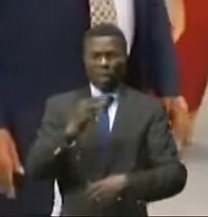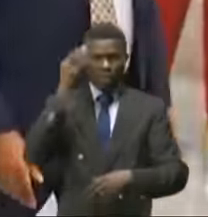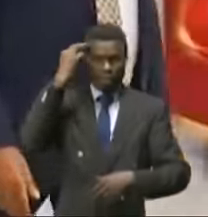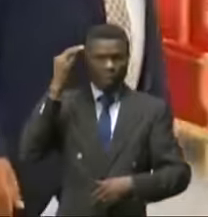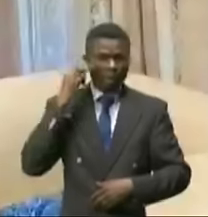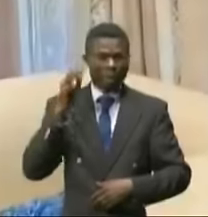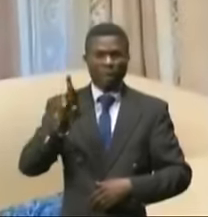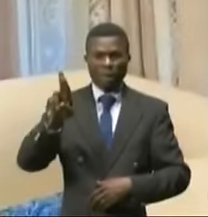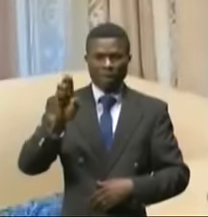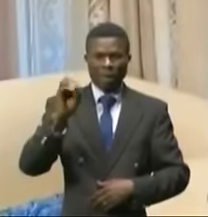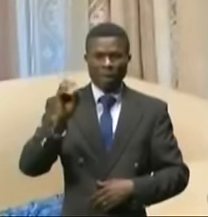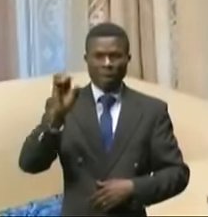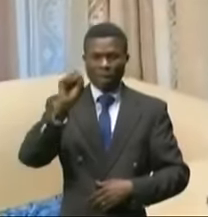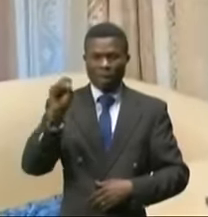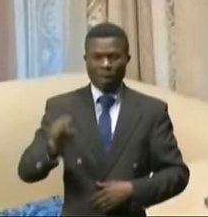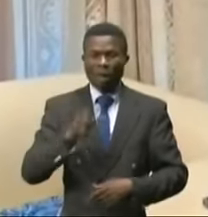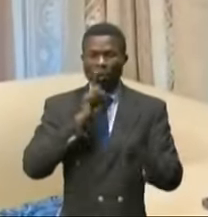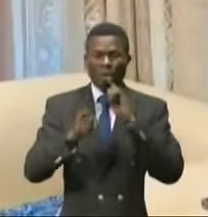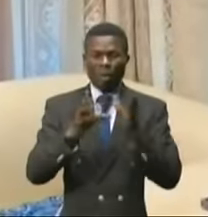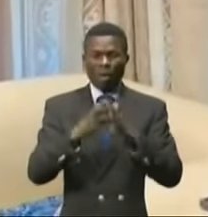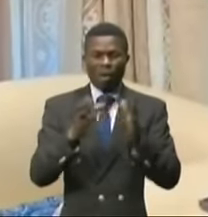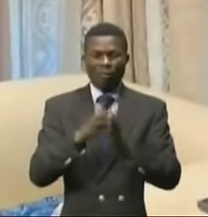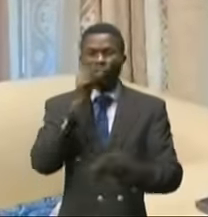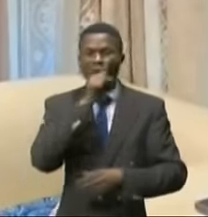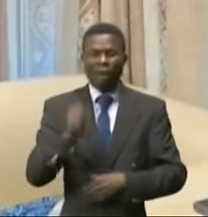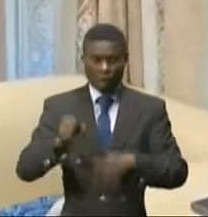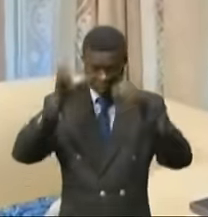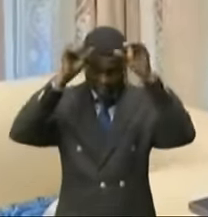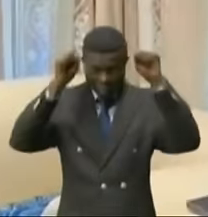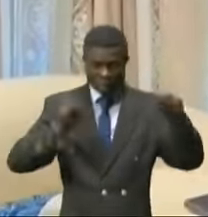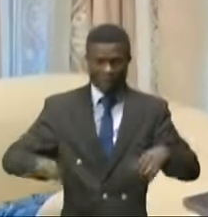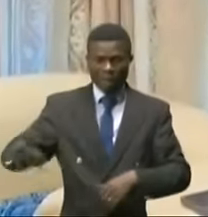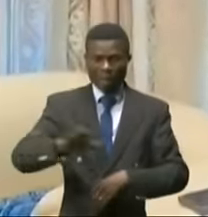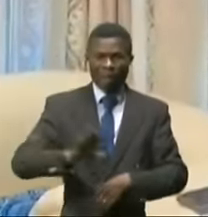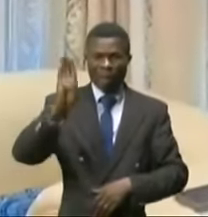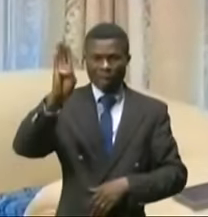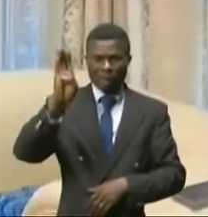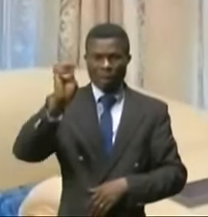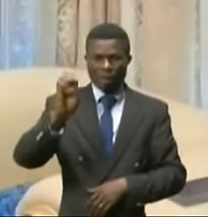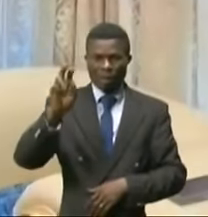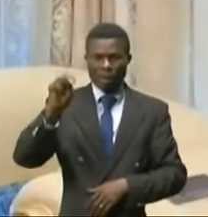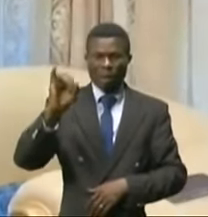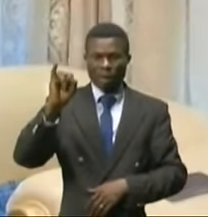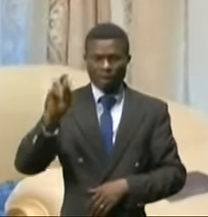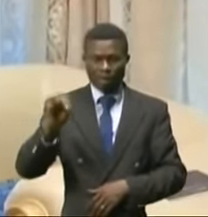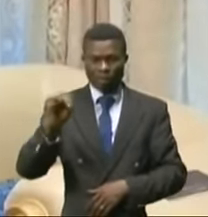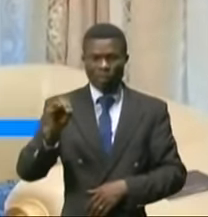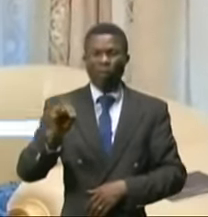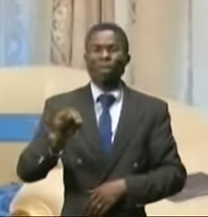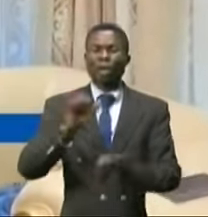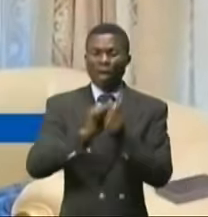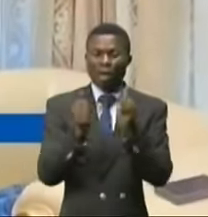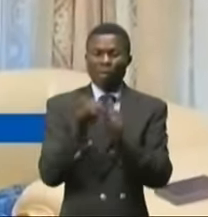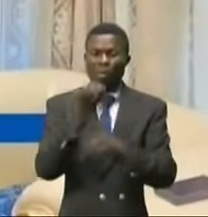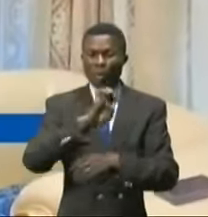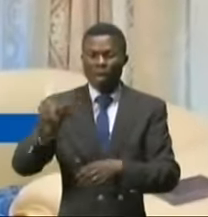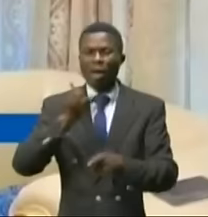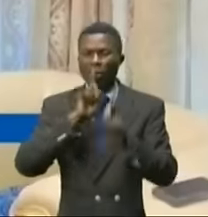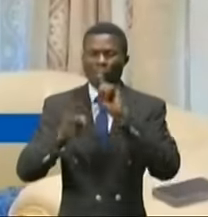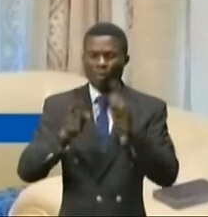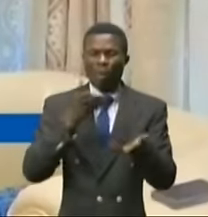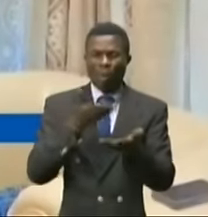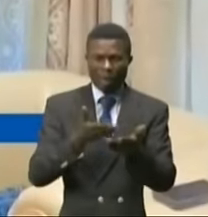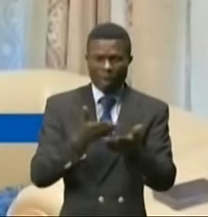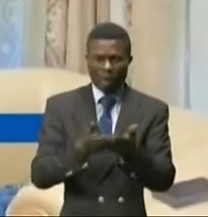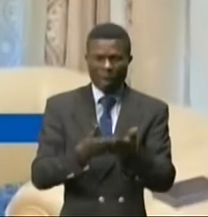a conféré avec l'ancien président béninois Boni Yayi. L'Est de la RDC a été au menu de ces échanges intervenus